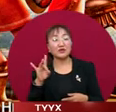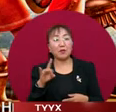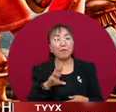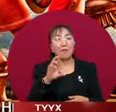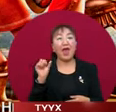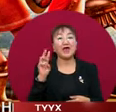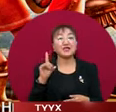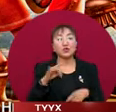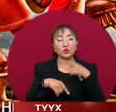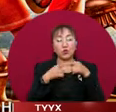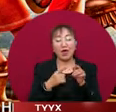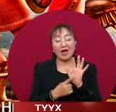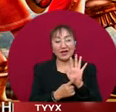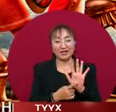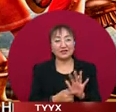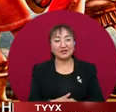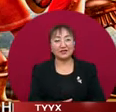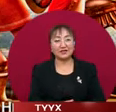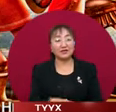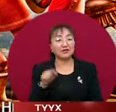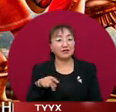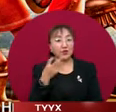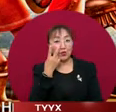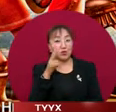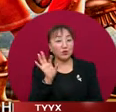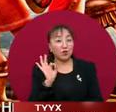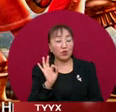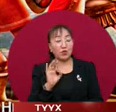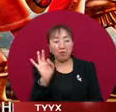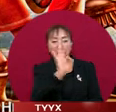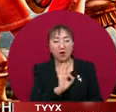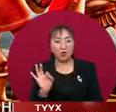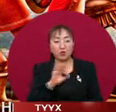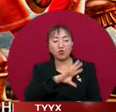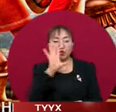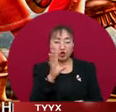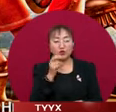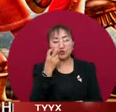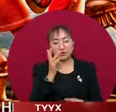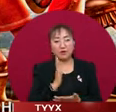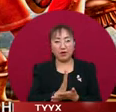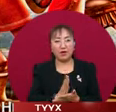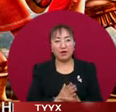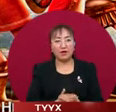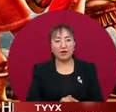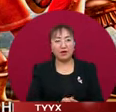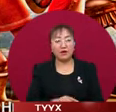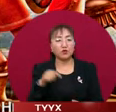гардаг. Энэ күүклтэн кинонуудыг үзээгүй хүүхэд гэж байхгүй хаа гэдэг багш нь итгэлтэй байна. За, тэгвэл өнөөдрийн